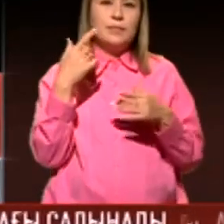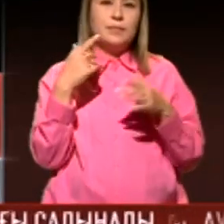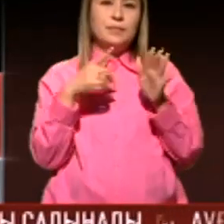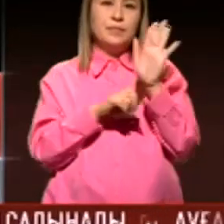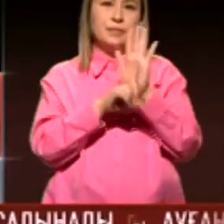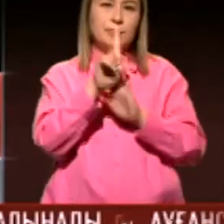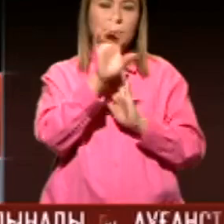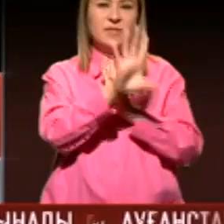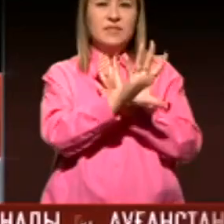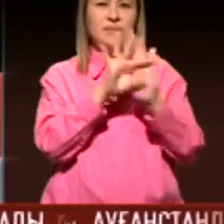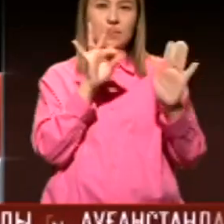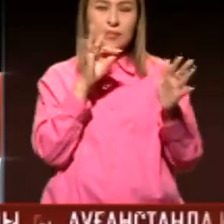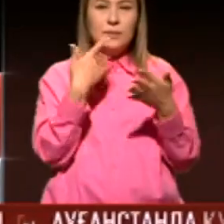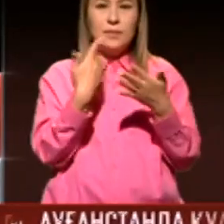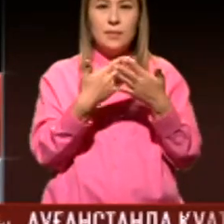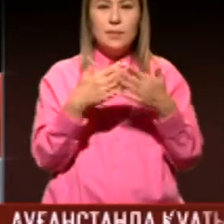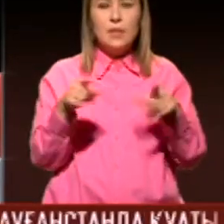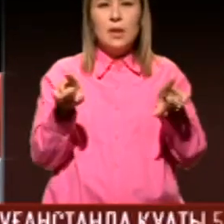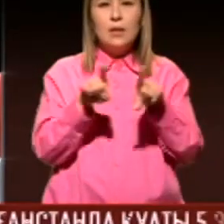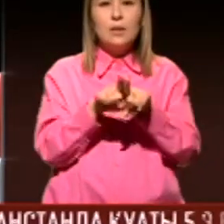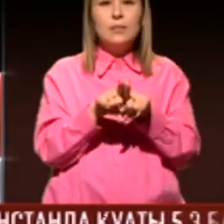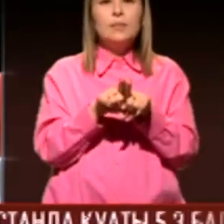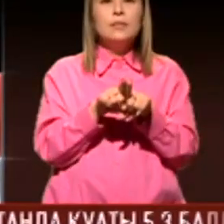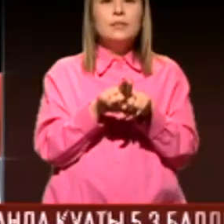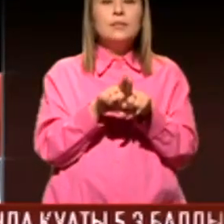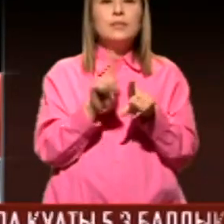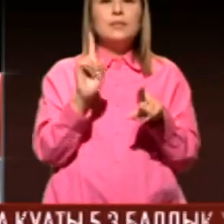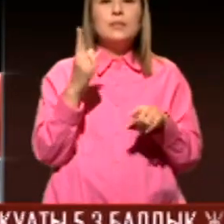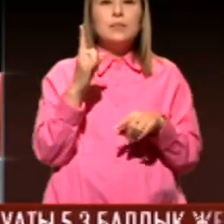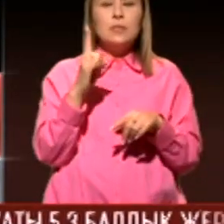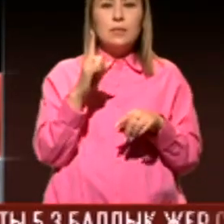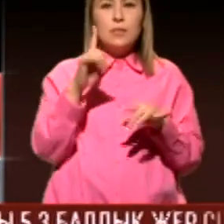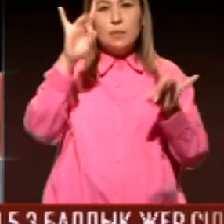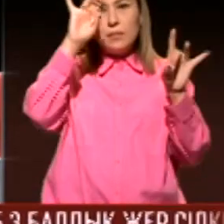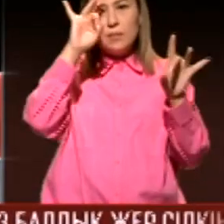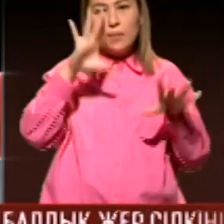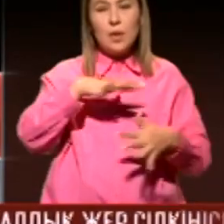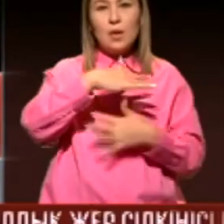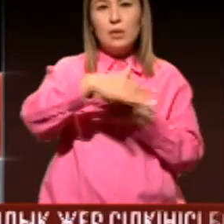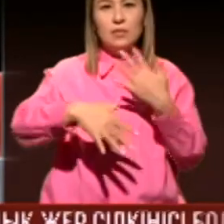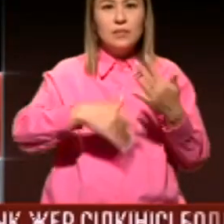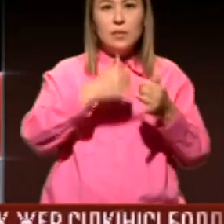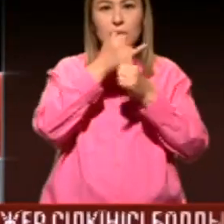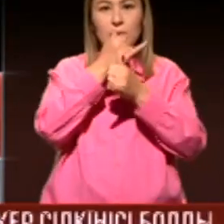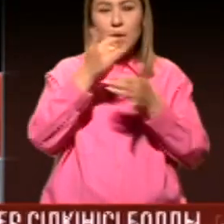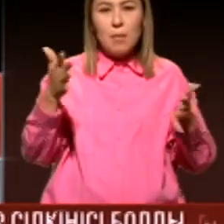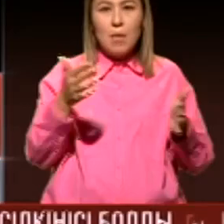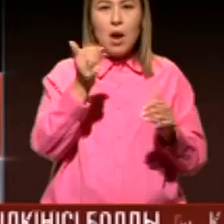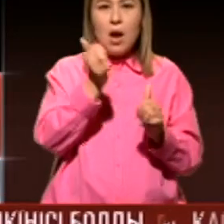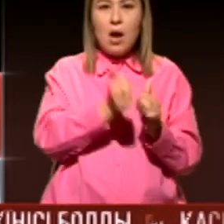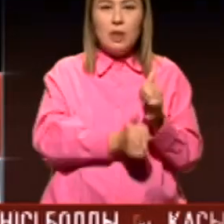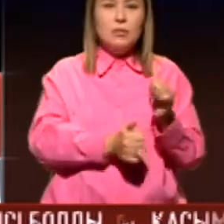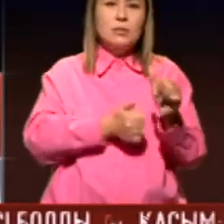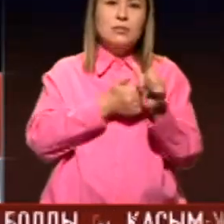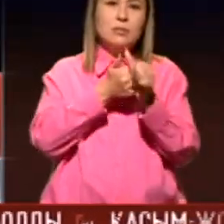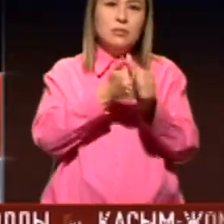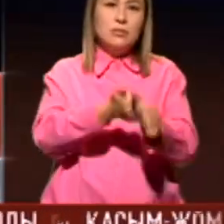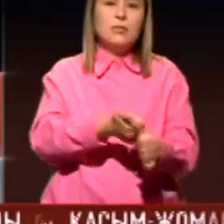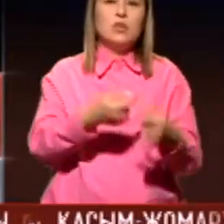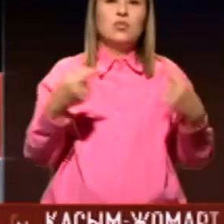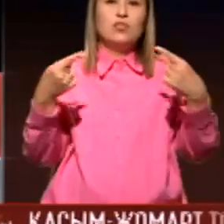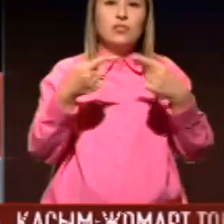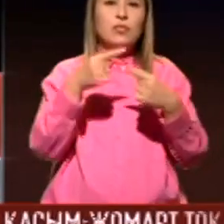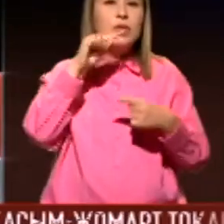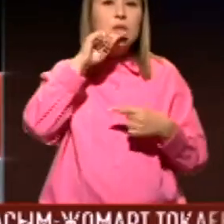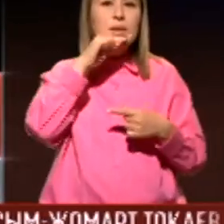барып жатыр. Жаңа әбекеңнің айтып отқанда да реті бар. Өйткені жоқ жерден жанжал шыға қалмайды. Әр нәрсенің артынан белгілі бір